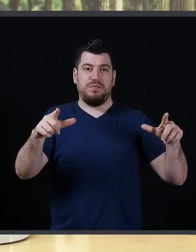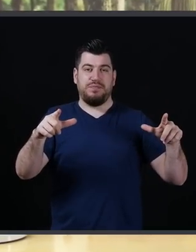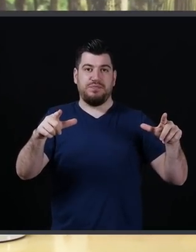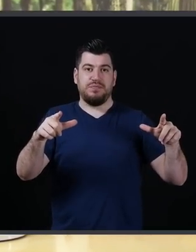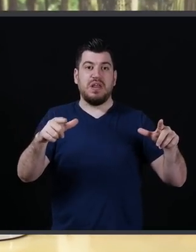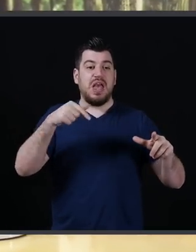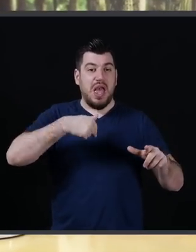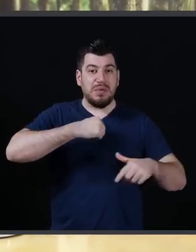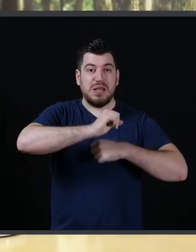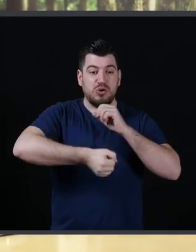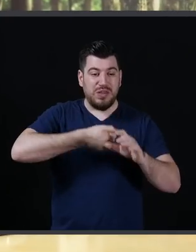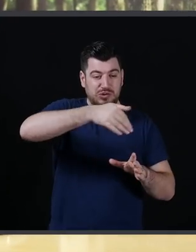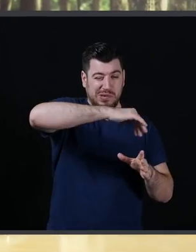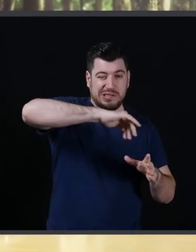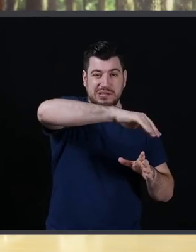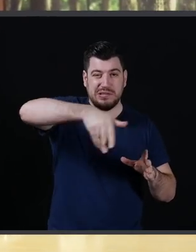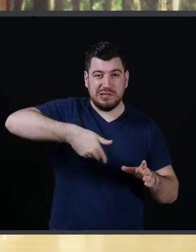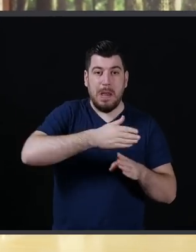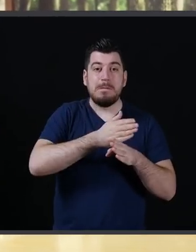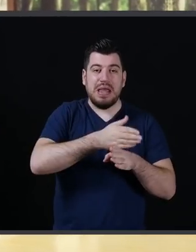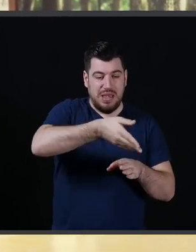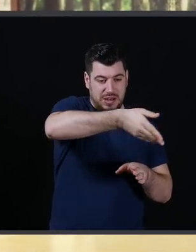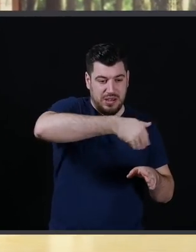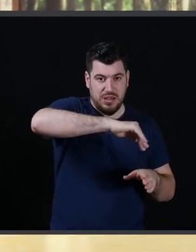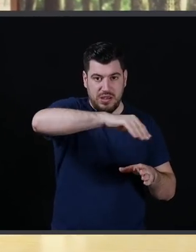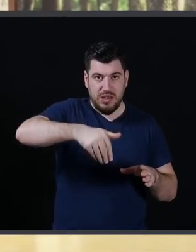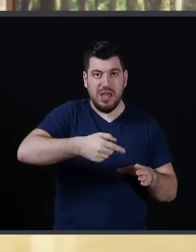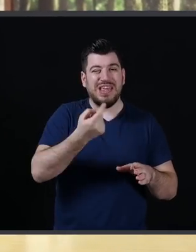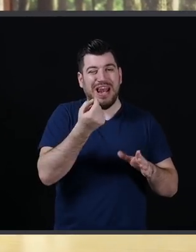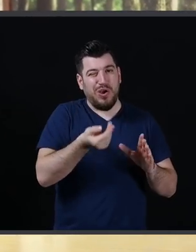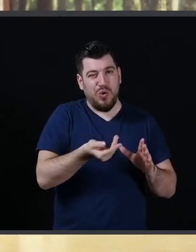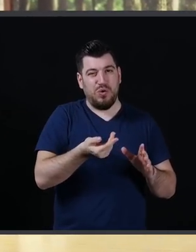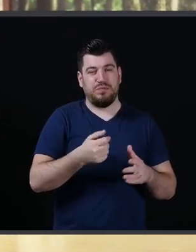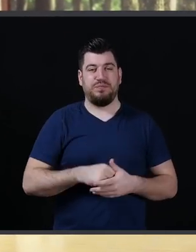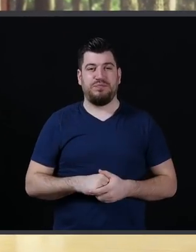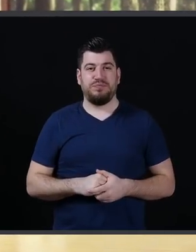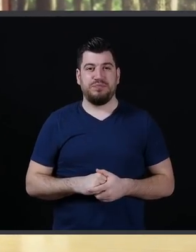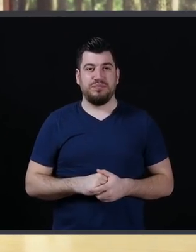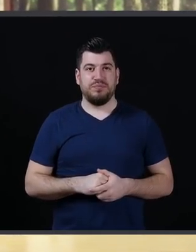Возможно, чтобы взялся, как полный чаёль, И мы будем продолжать великий любым